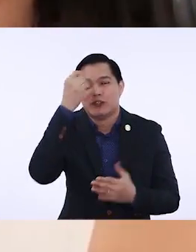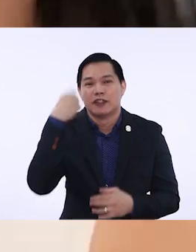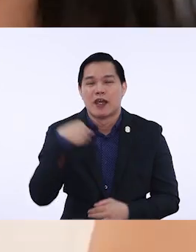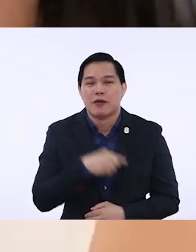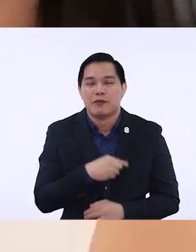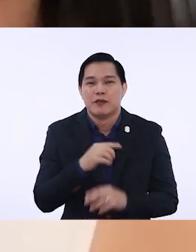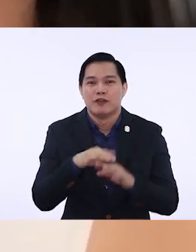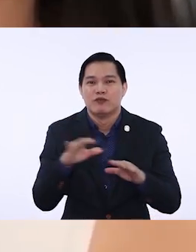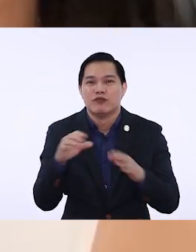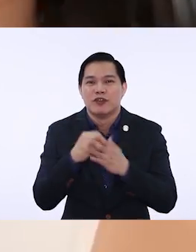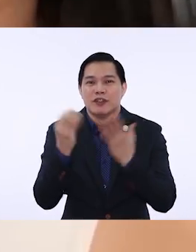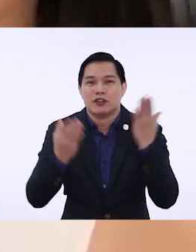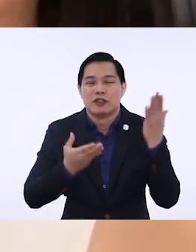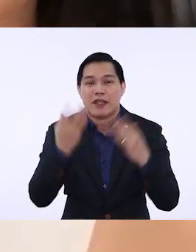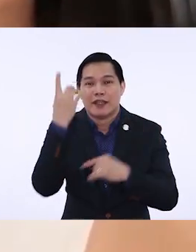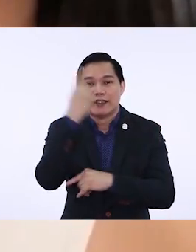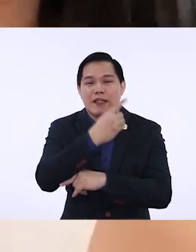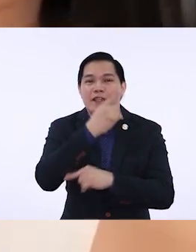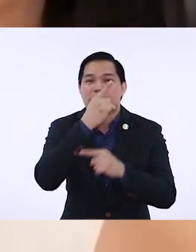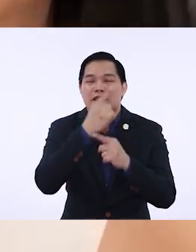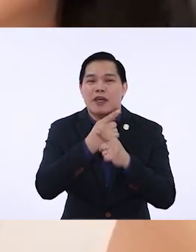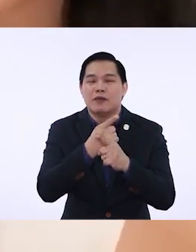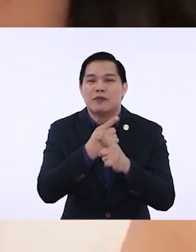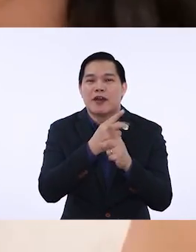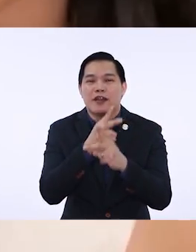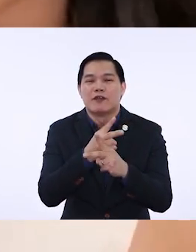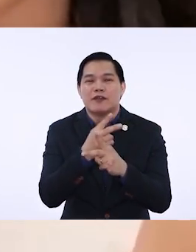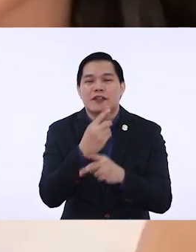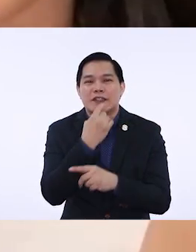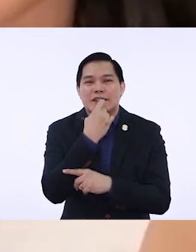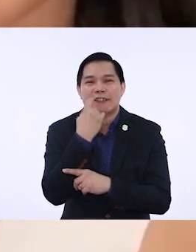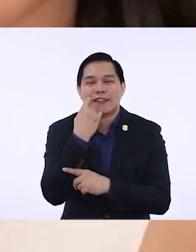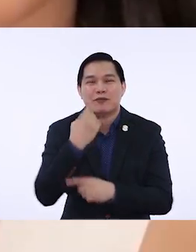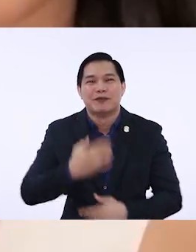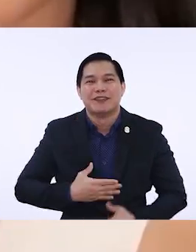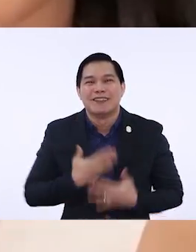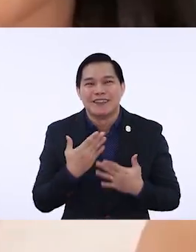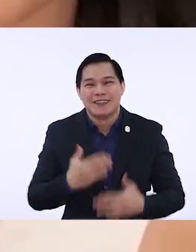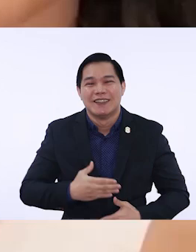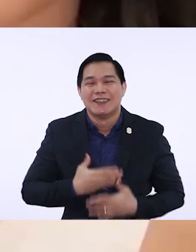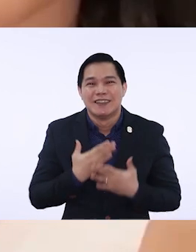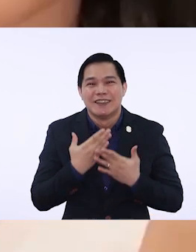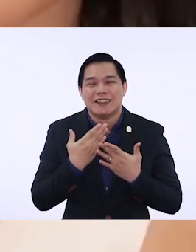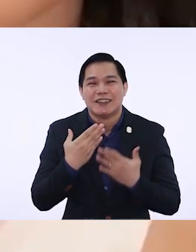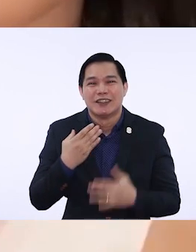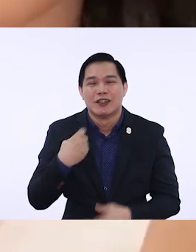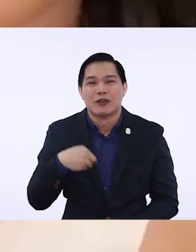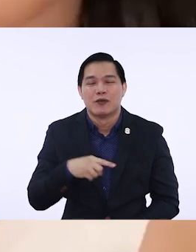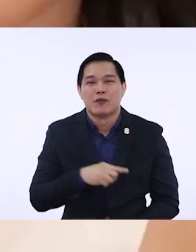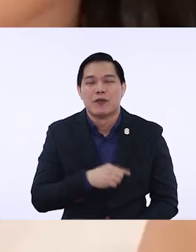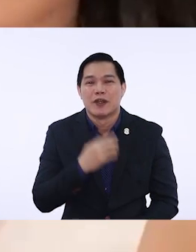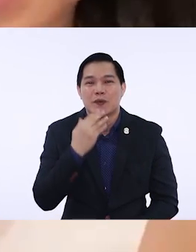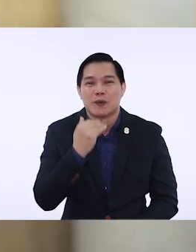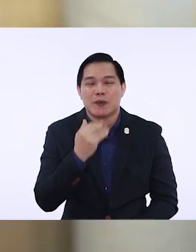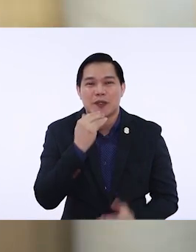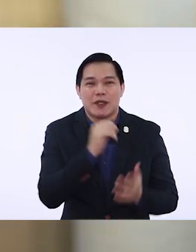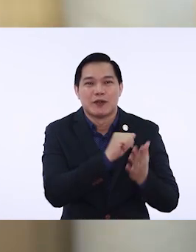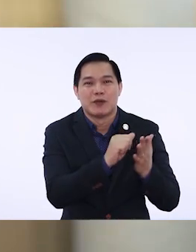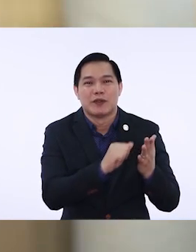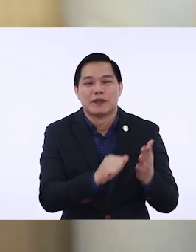aming PNK Day ang tamang pangangalaga ng ngipin. Masaya din po kami na nagkulay at